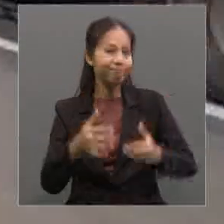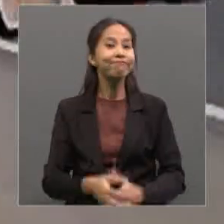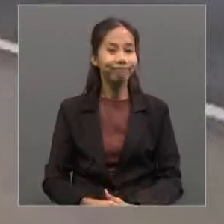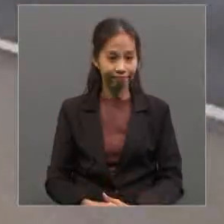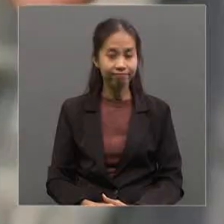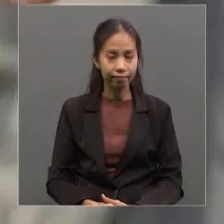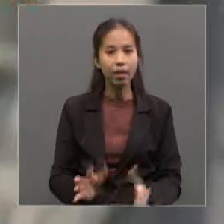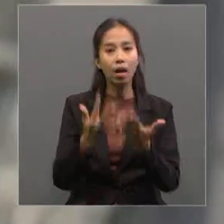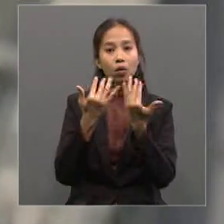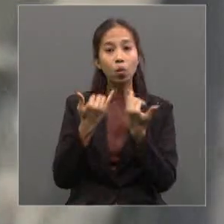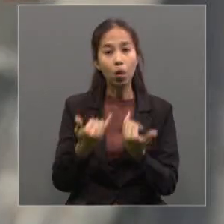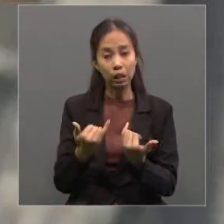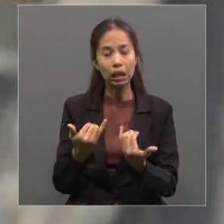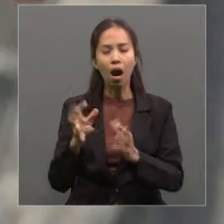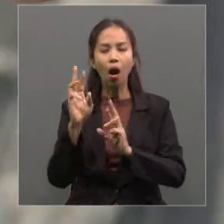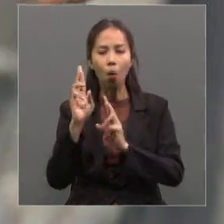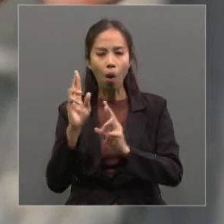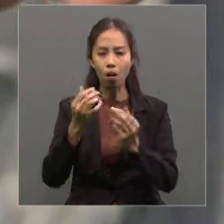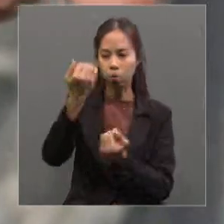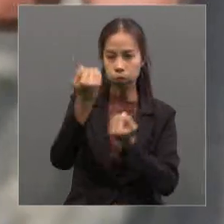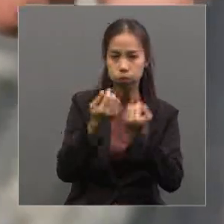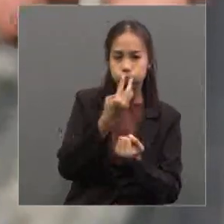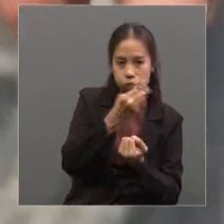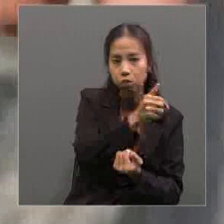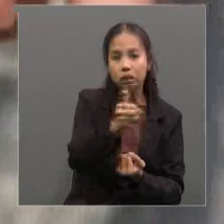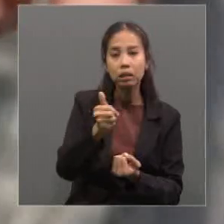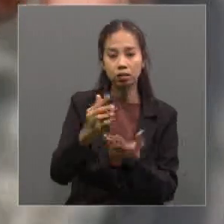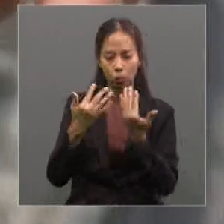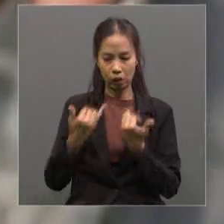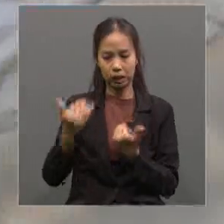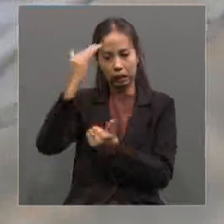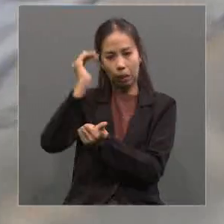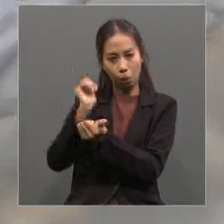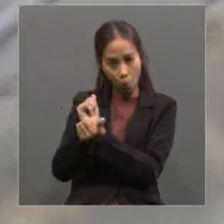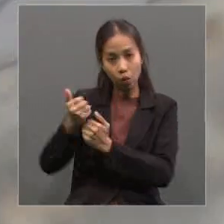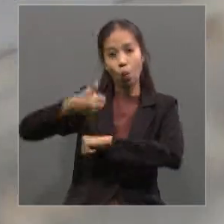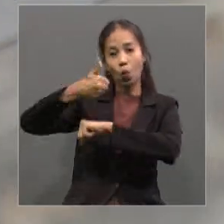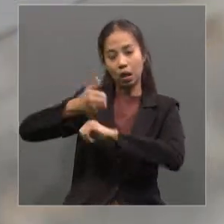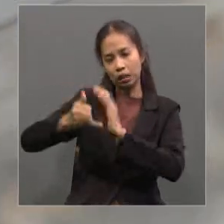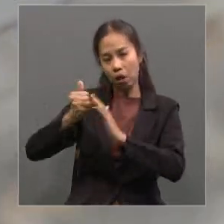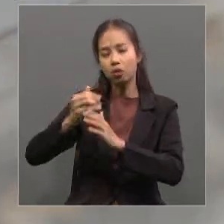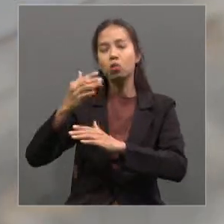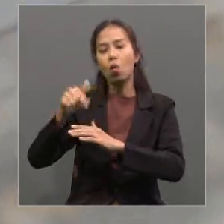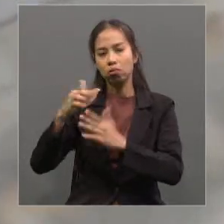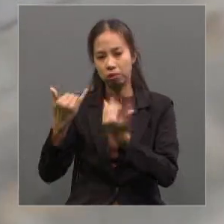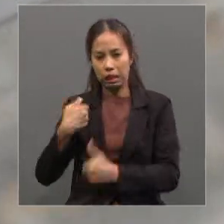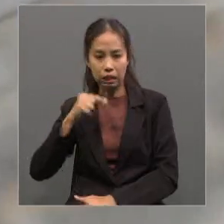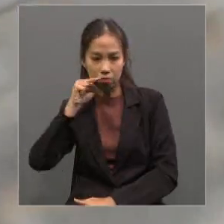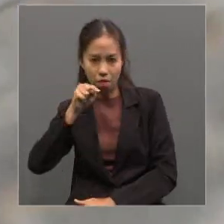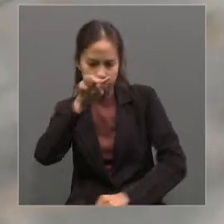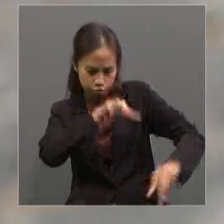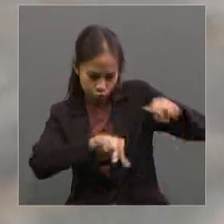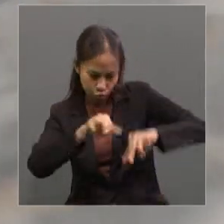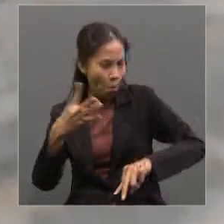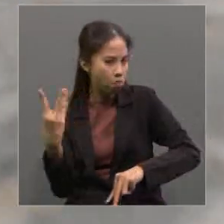ยนะครับแต่ในเบื้องต้นนะก็ระมัดระวังในการขับขี่ตอนนี้ทางเจ้าหน้าที่ตำรวจโดยท่านผู้ว่าเนี่ยเขาสั่งเลยนะว่าให้ตามหาผู้กระทำความผิด